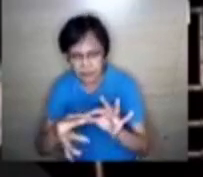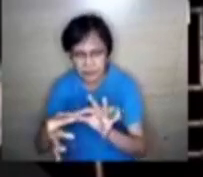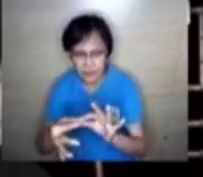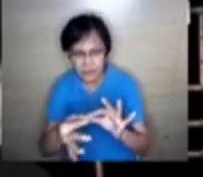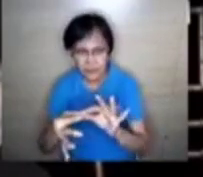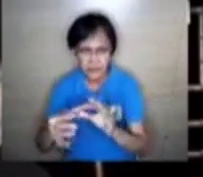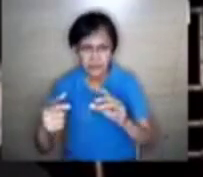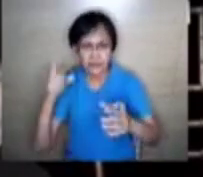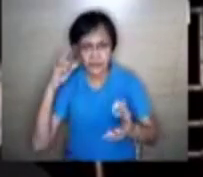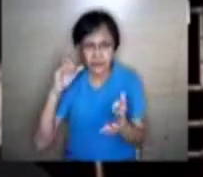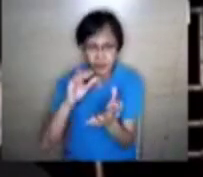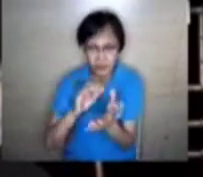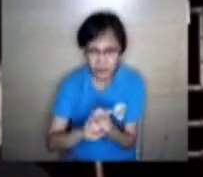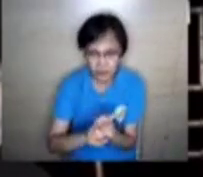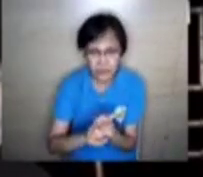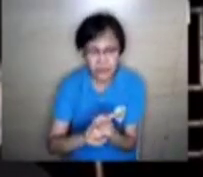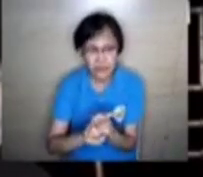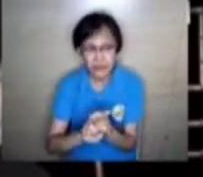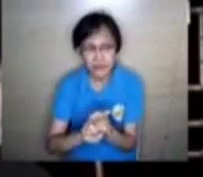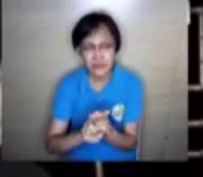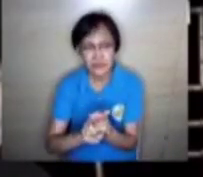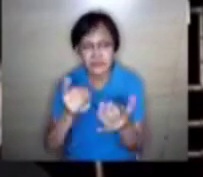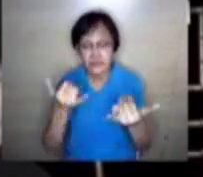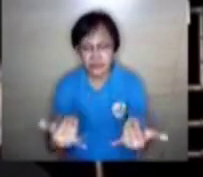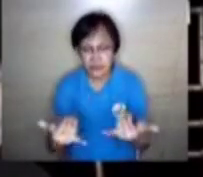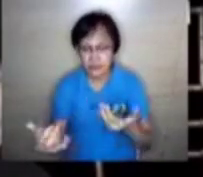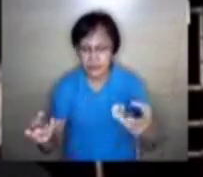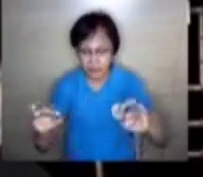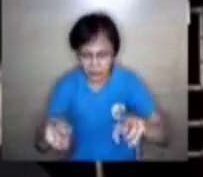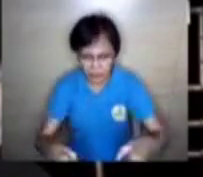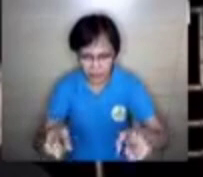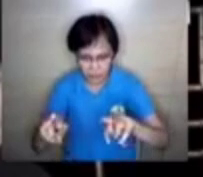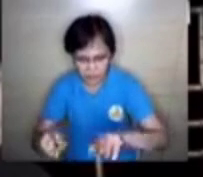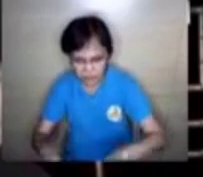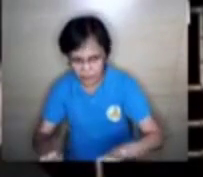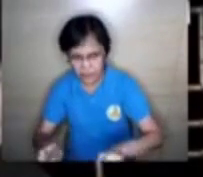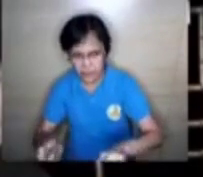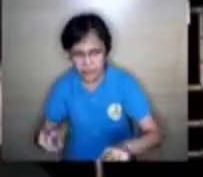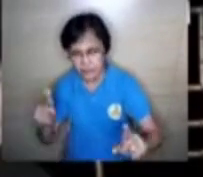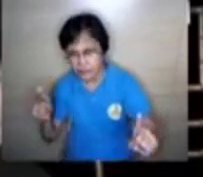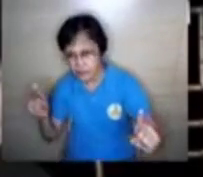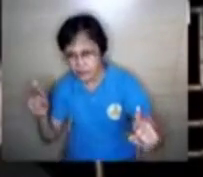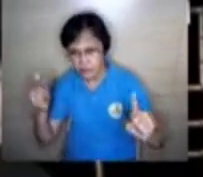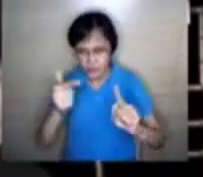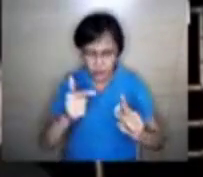naniniwala tayo na higit pa sa nakikita natin ngayon ang potensyal ng mga Pasigueño.